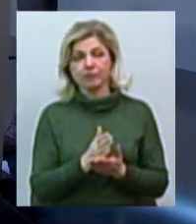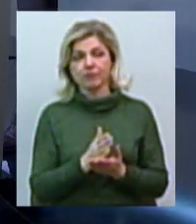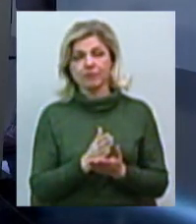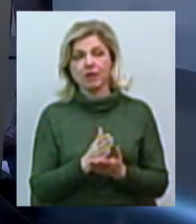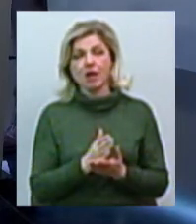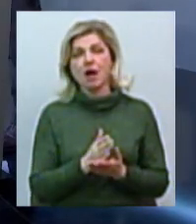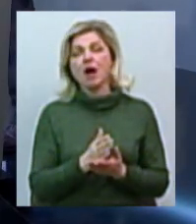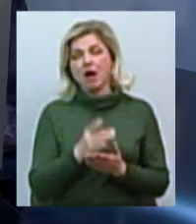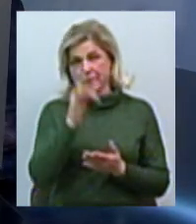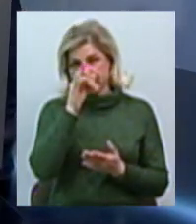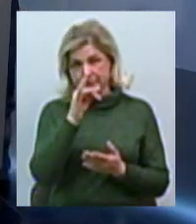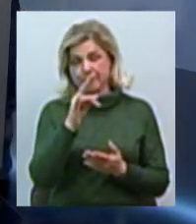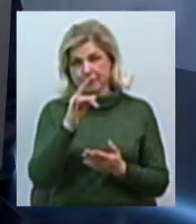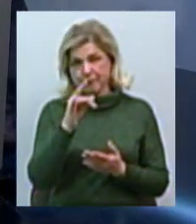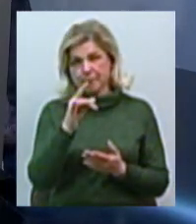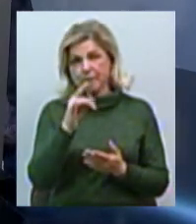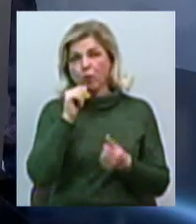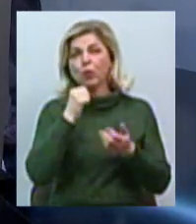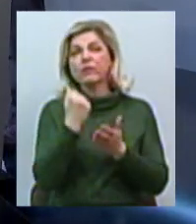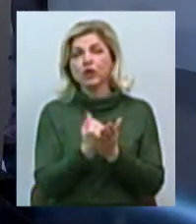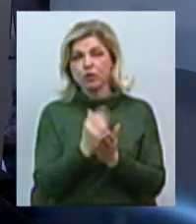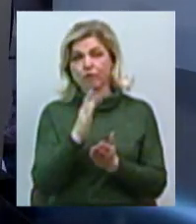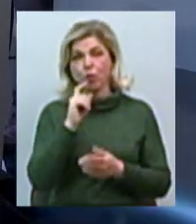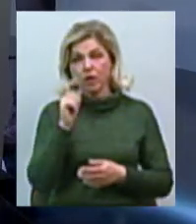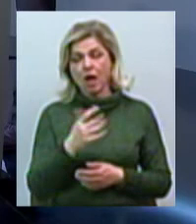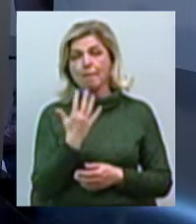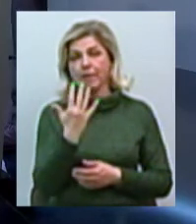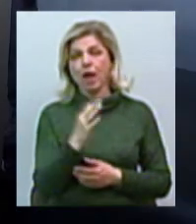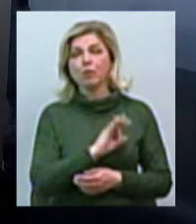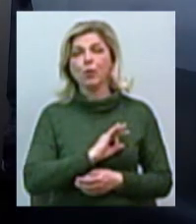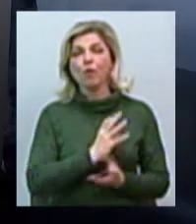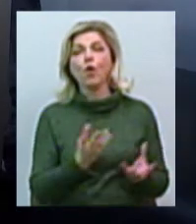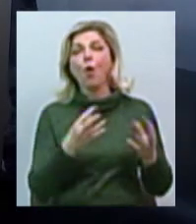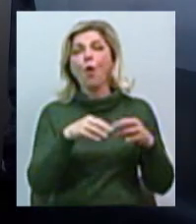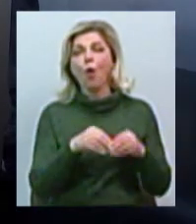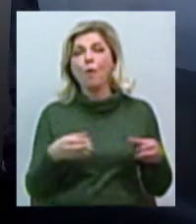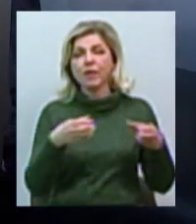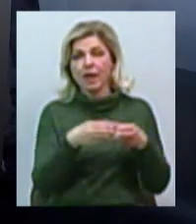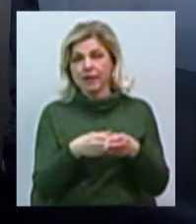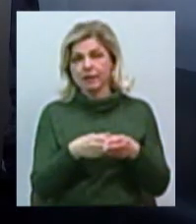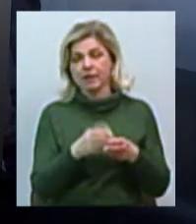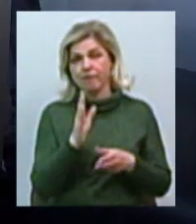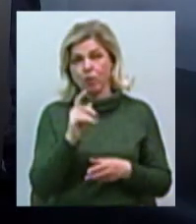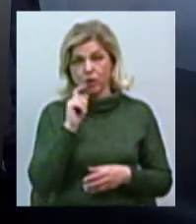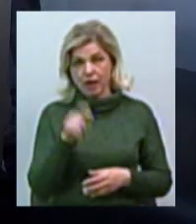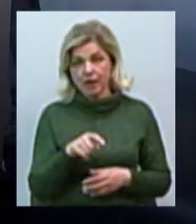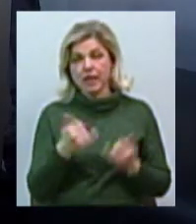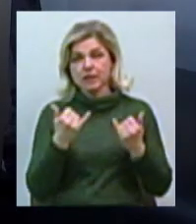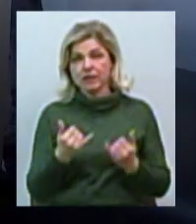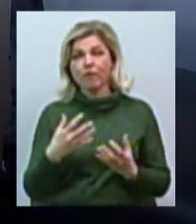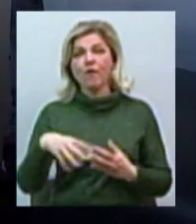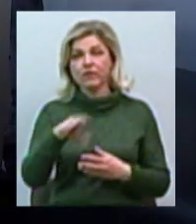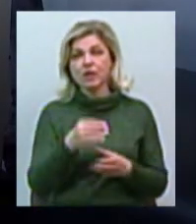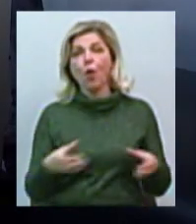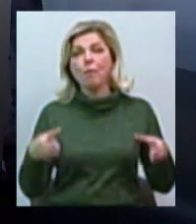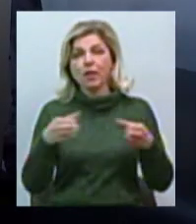в Україні, сьогодні 5 профоб'єднань всеукраїнських профспілок є. І сьогодні всі вони